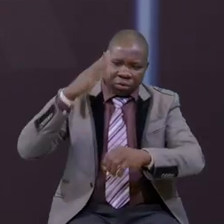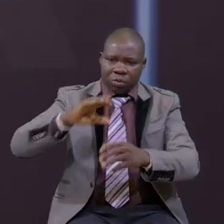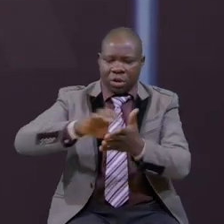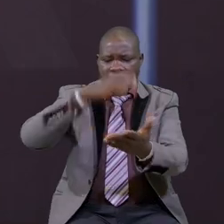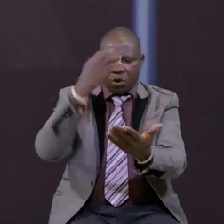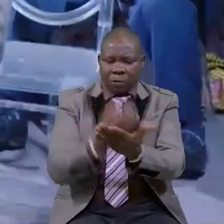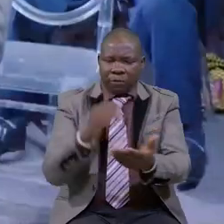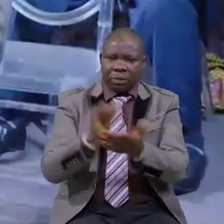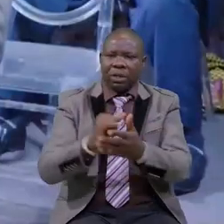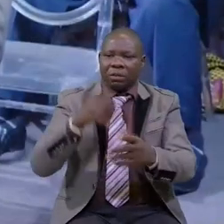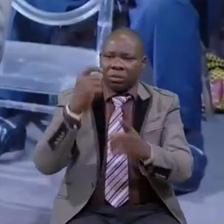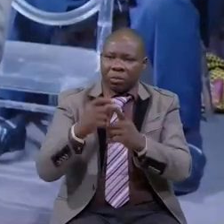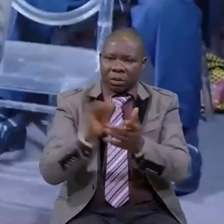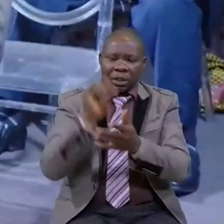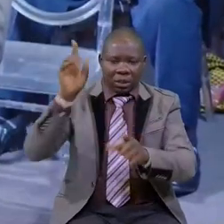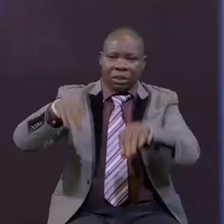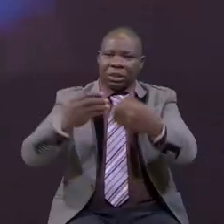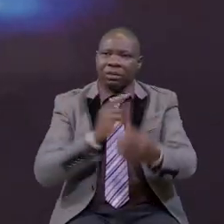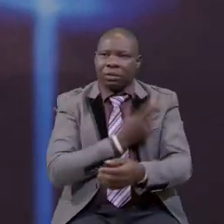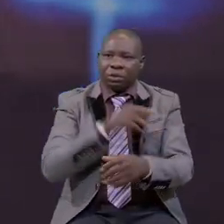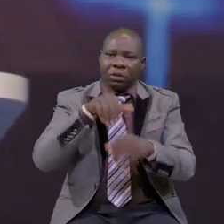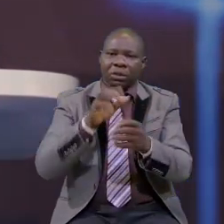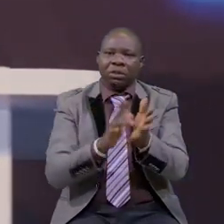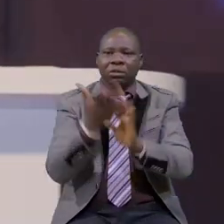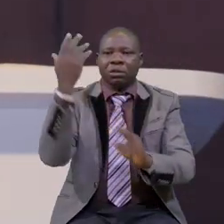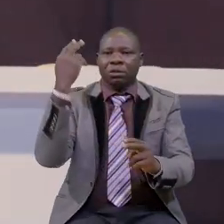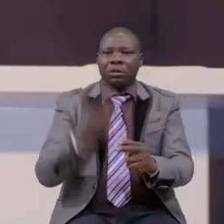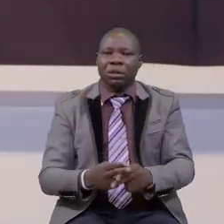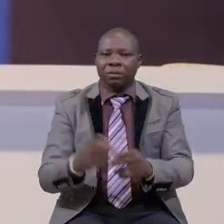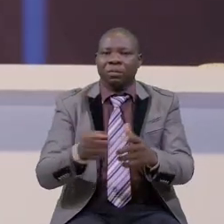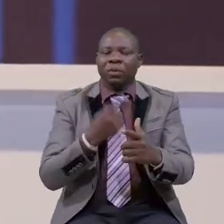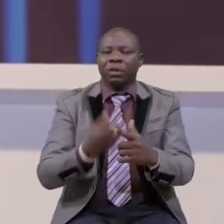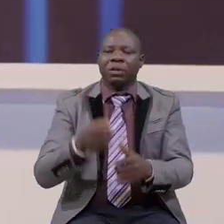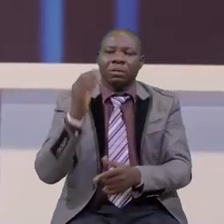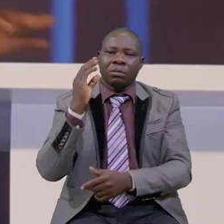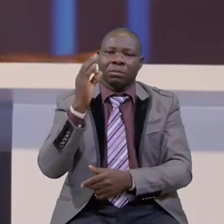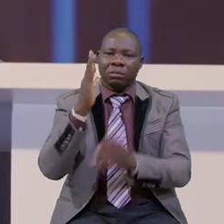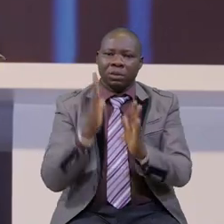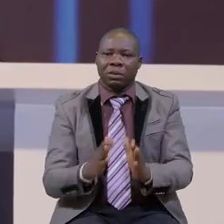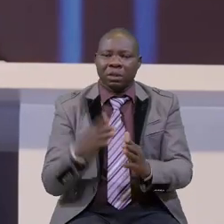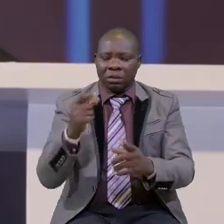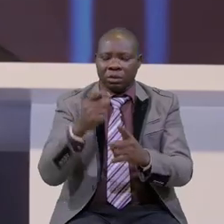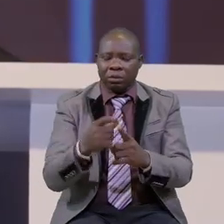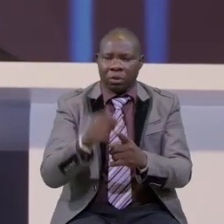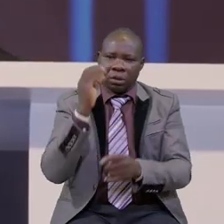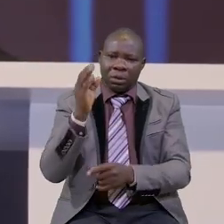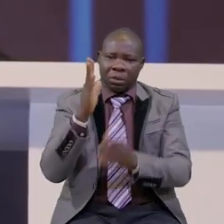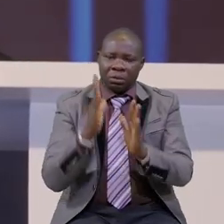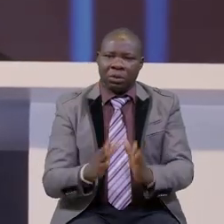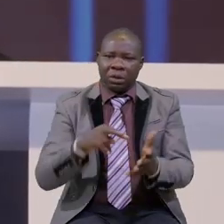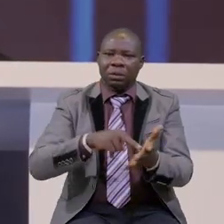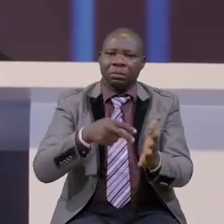nous a donnée au nom de Jésus. Alors, ministre, le mot ministre veut